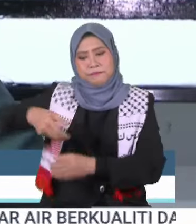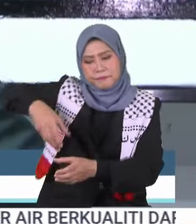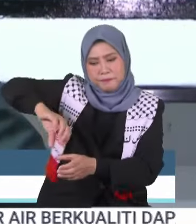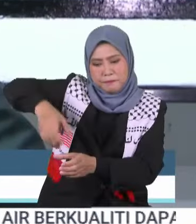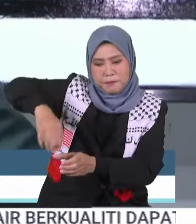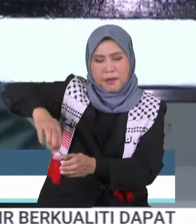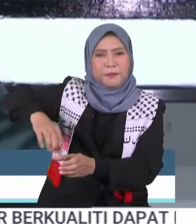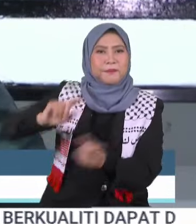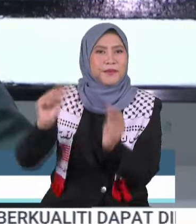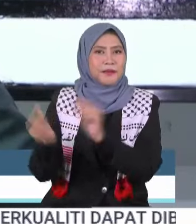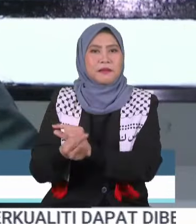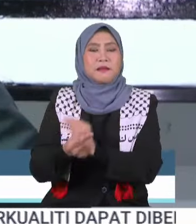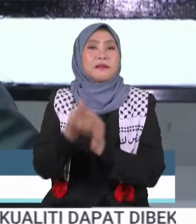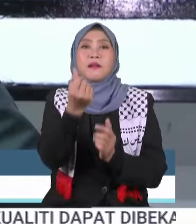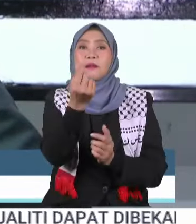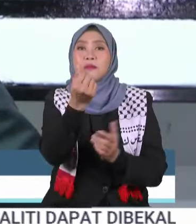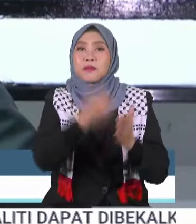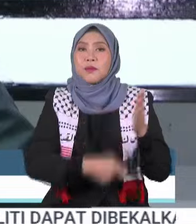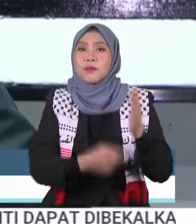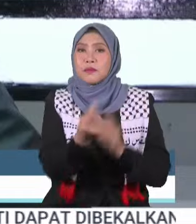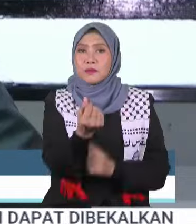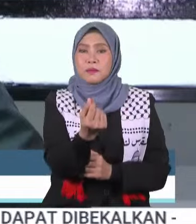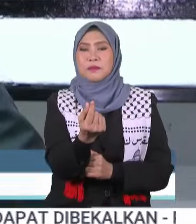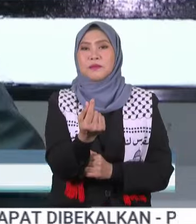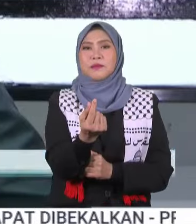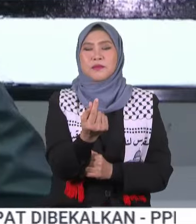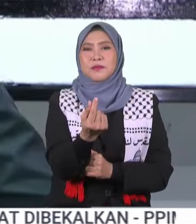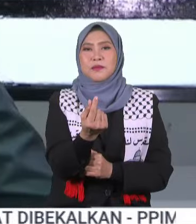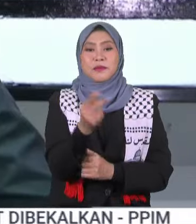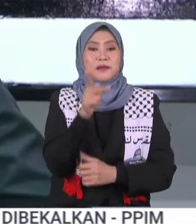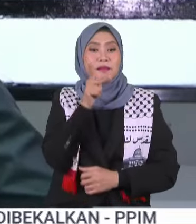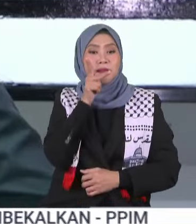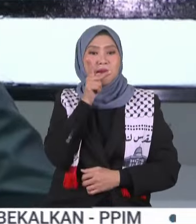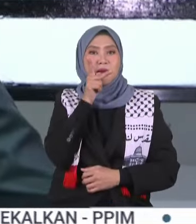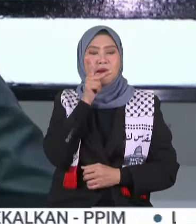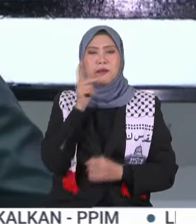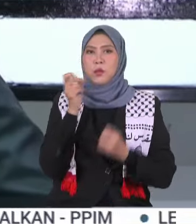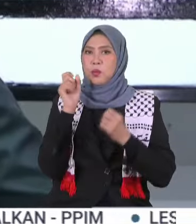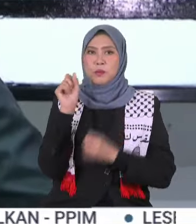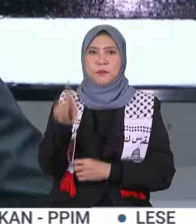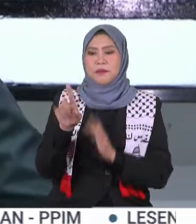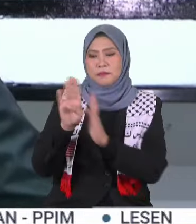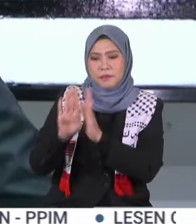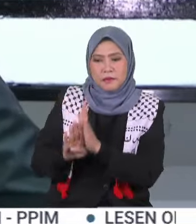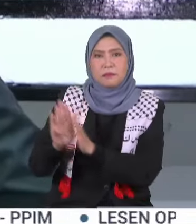Dan menelan perbelanjaan yang kalau Kedah saja berbilion lah.